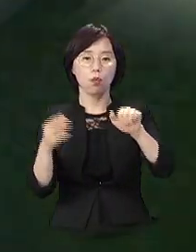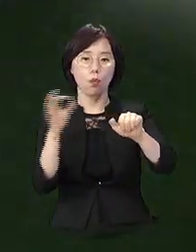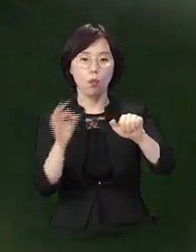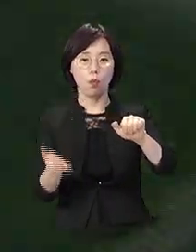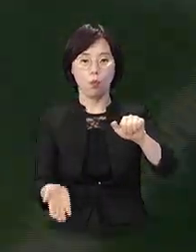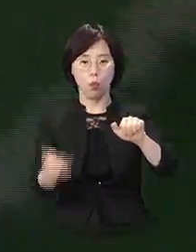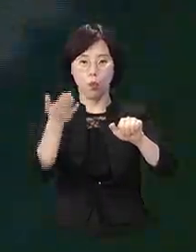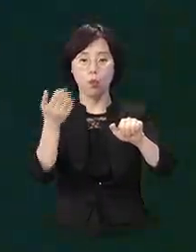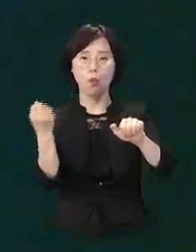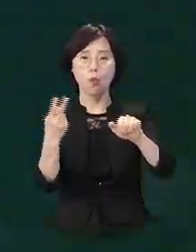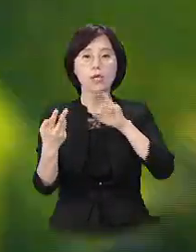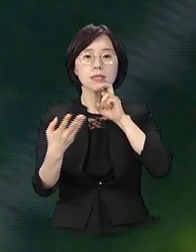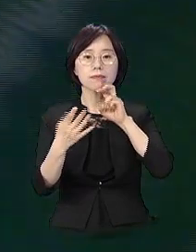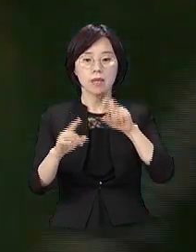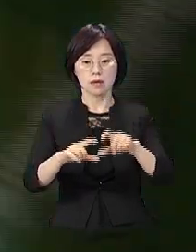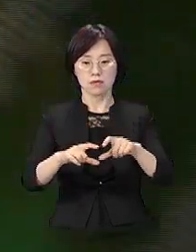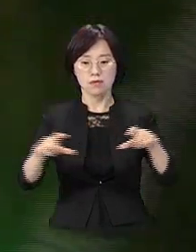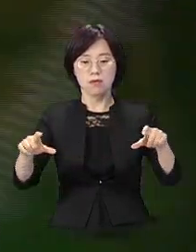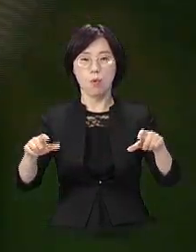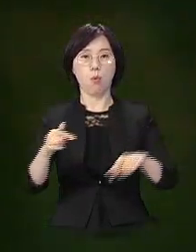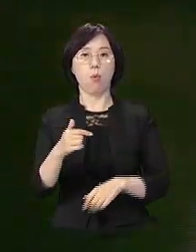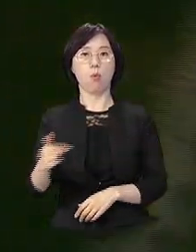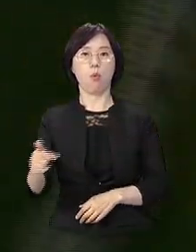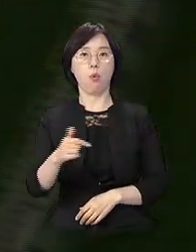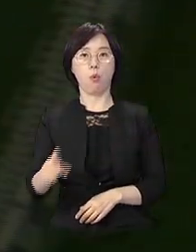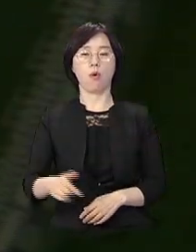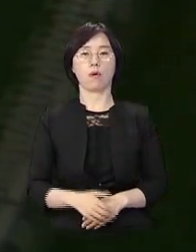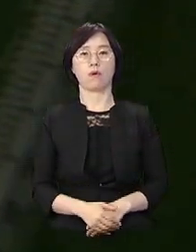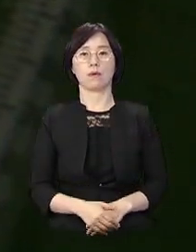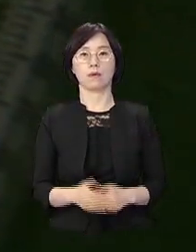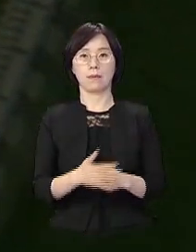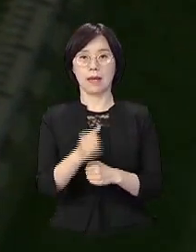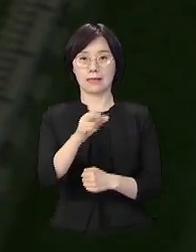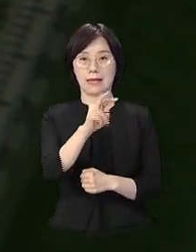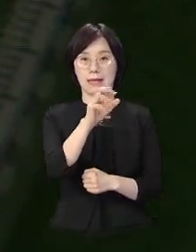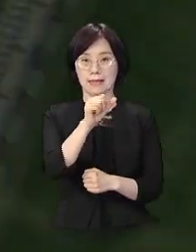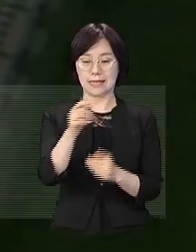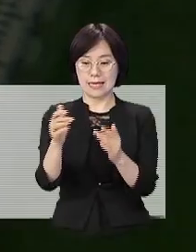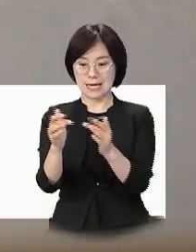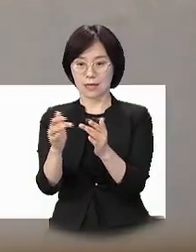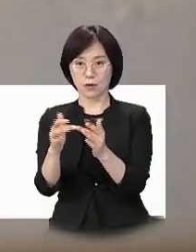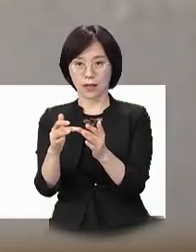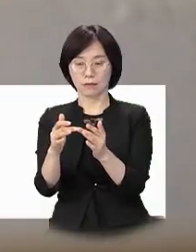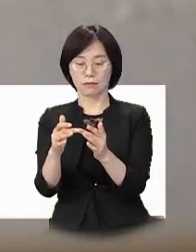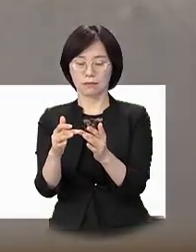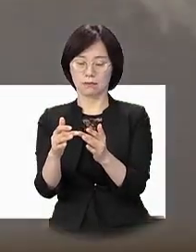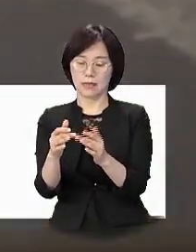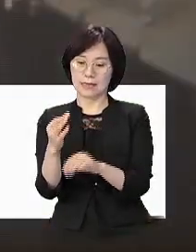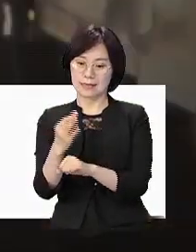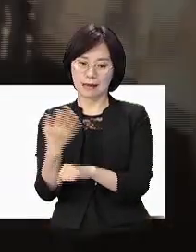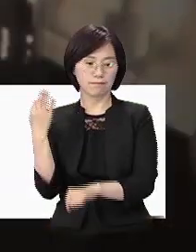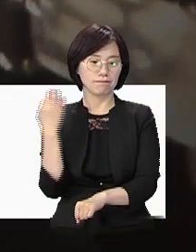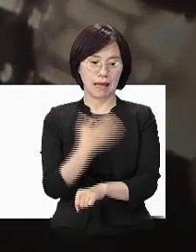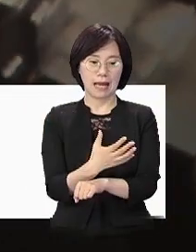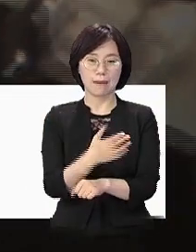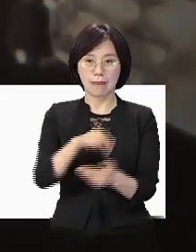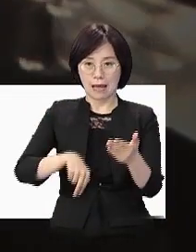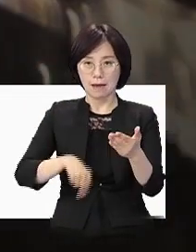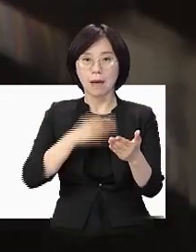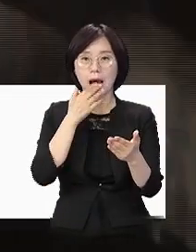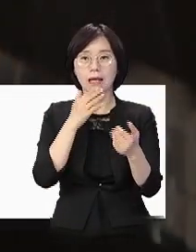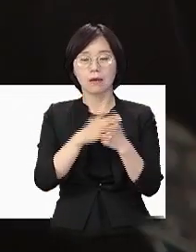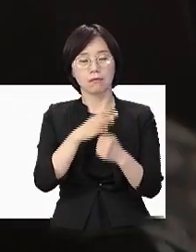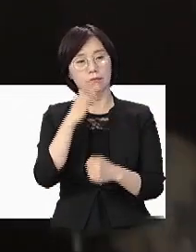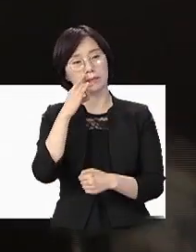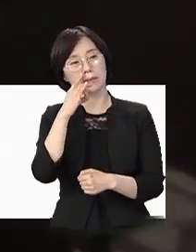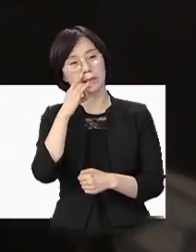50%를 넘었고 20대 증가율이 두드러졌습니다. SNS나 인터넷을 통해 손쉽게 약물을 사고 팔다 보니